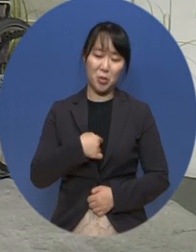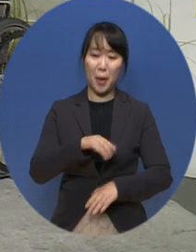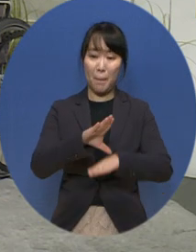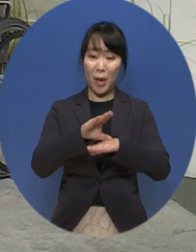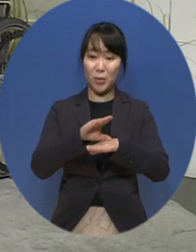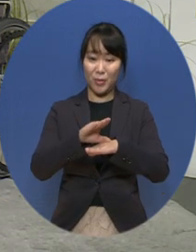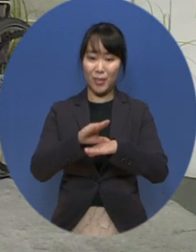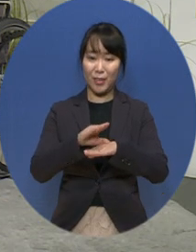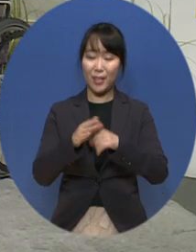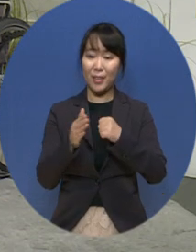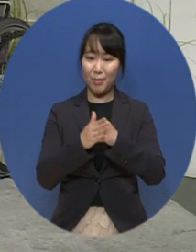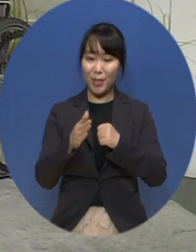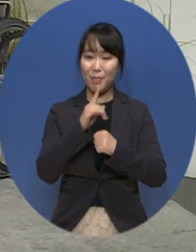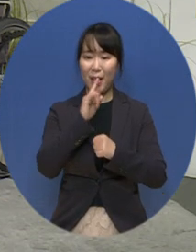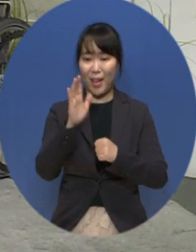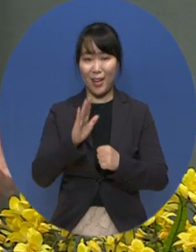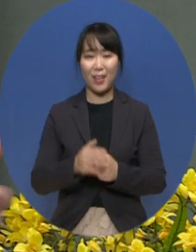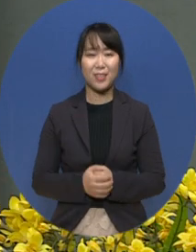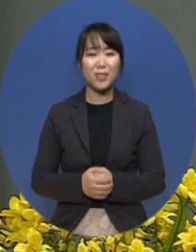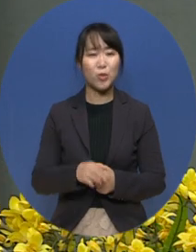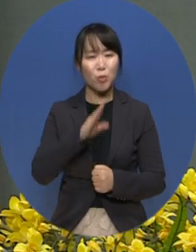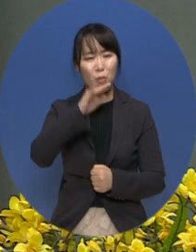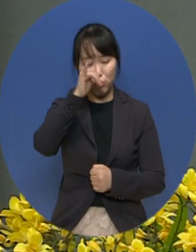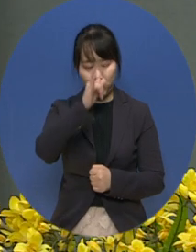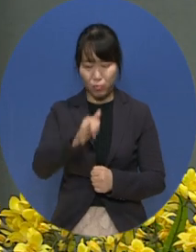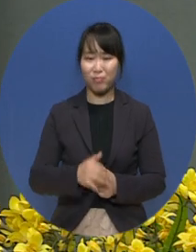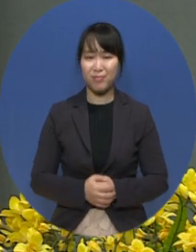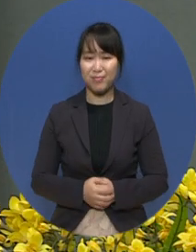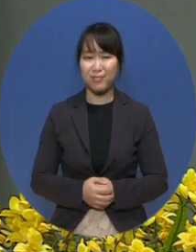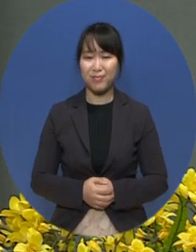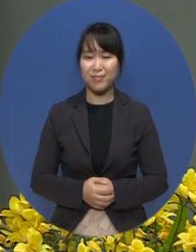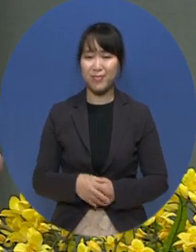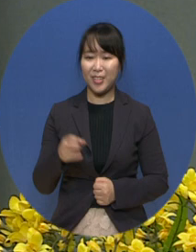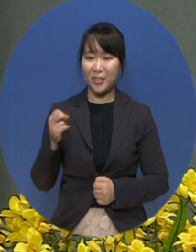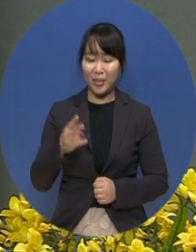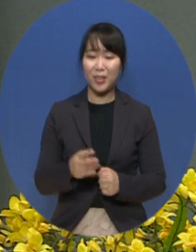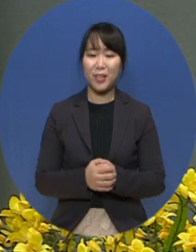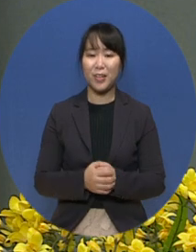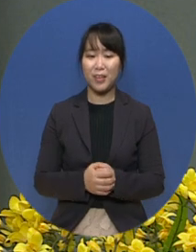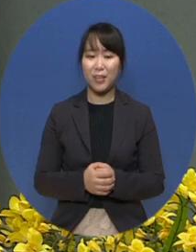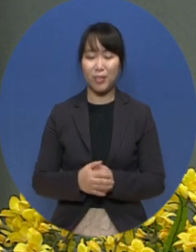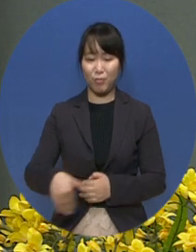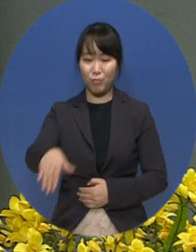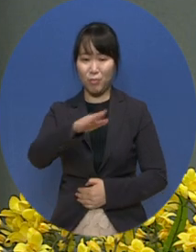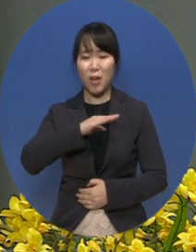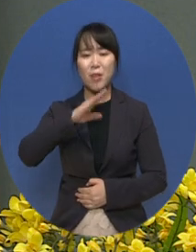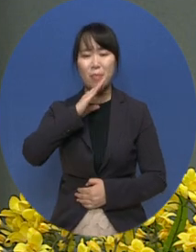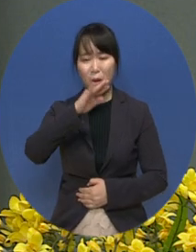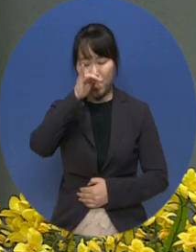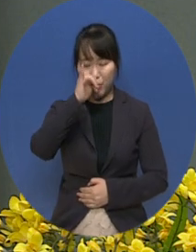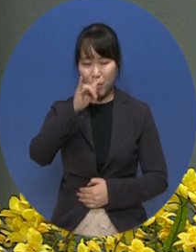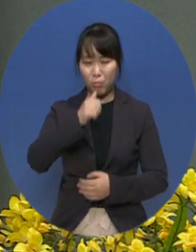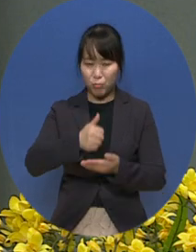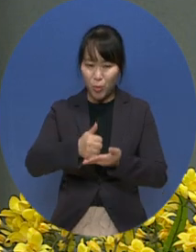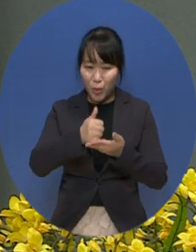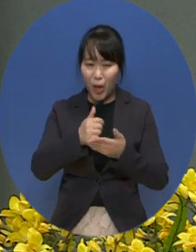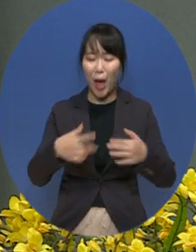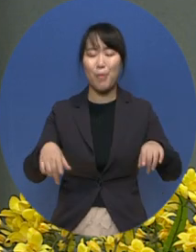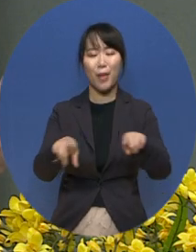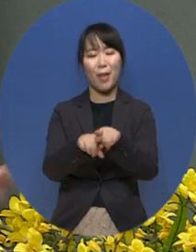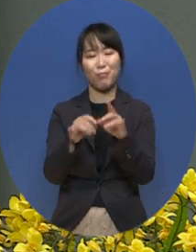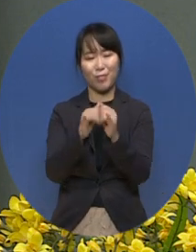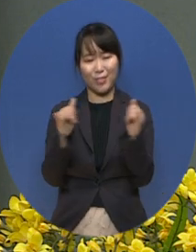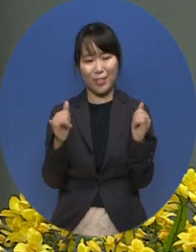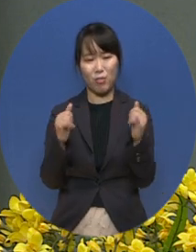방송이라 이런 말하는게 아니고 예 정말 대단하세요 그리고 정말 우리가 존경하고 함께 해야 될 뿐이다